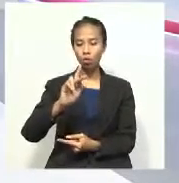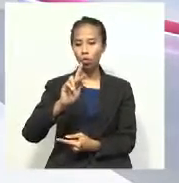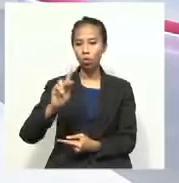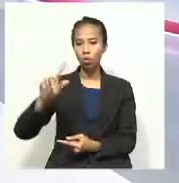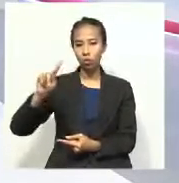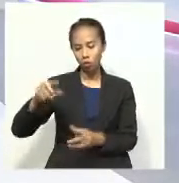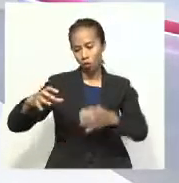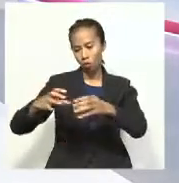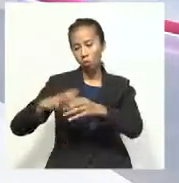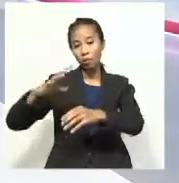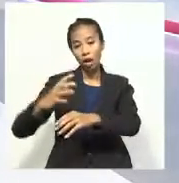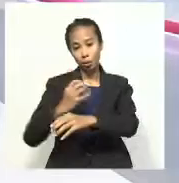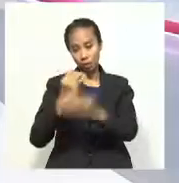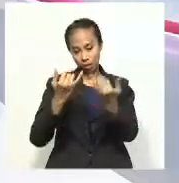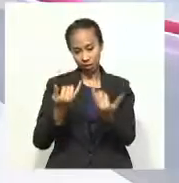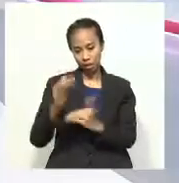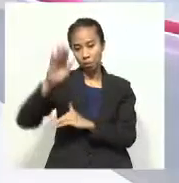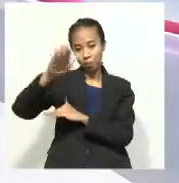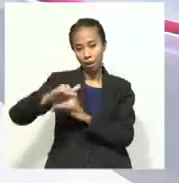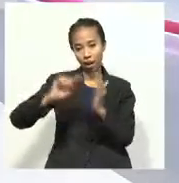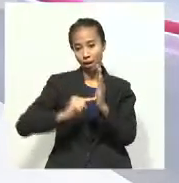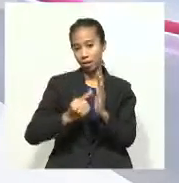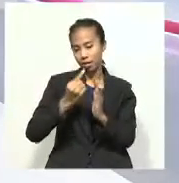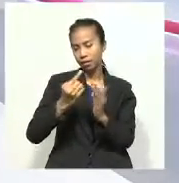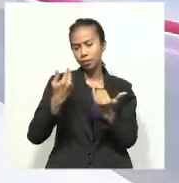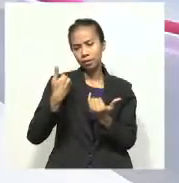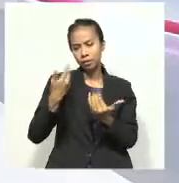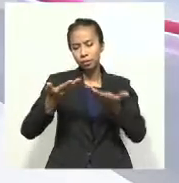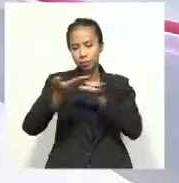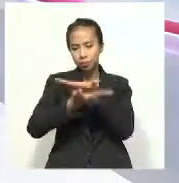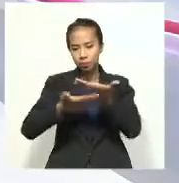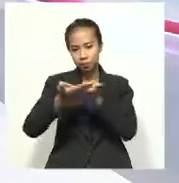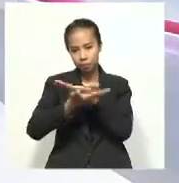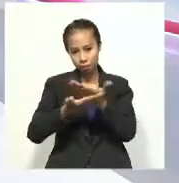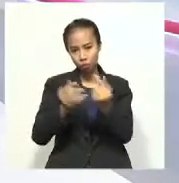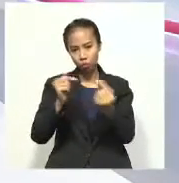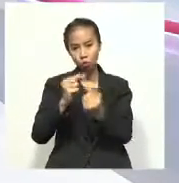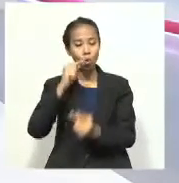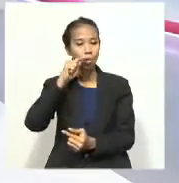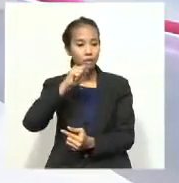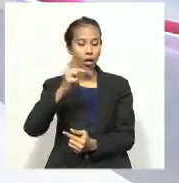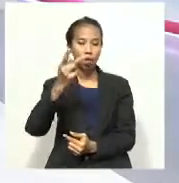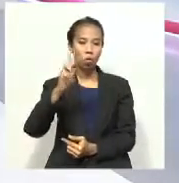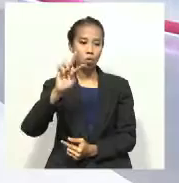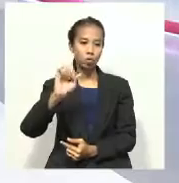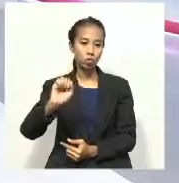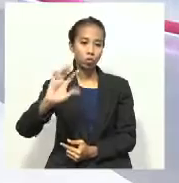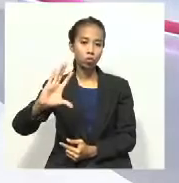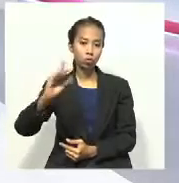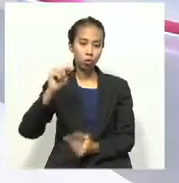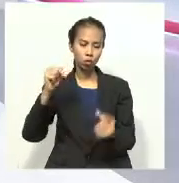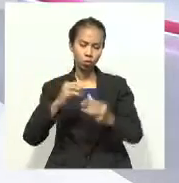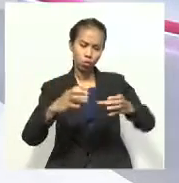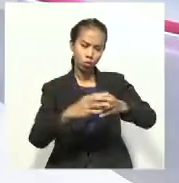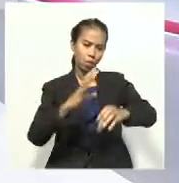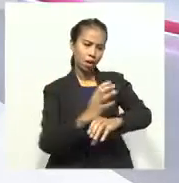รรคการเมืองนะครับที่จะเริ่มต้นขึ้นในช่วงบ่ายวันนี้นะครับประเด็นที่จะมีการหารือเกี่ยวกับคำสั่งของคสช.ที่จะเป็นอุปสรรคในการปฏิบัติของ